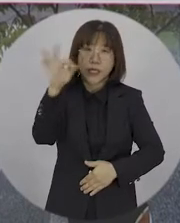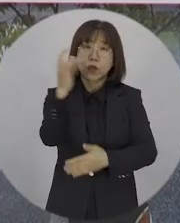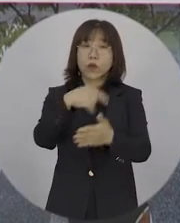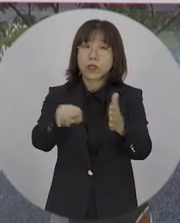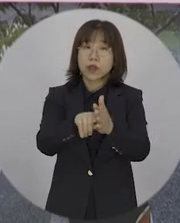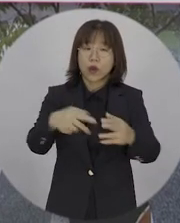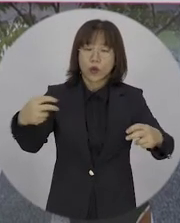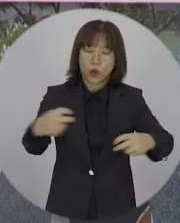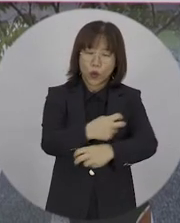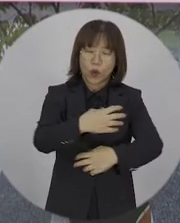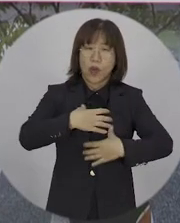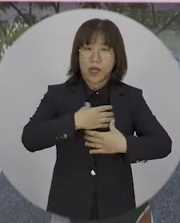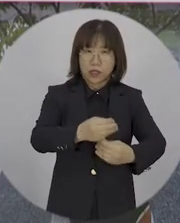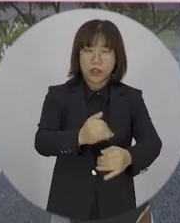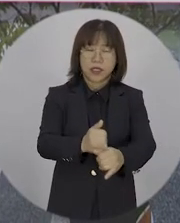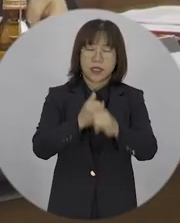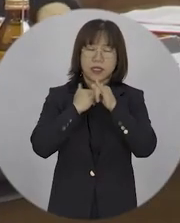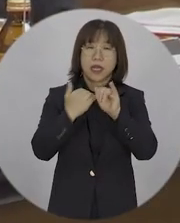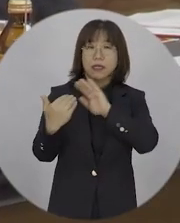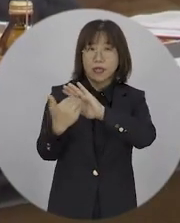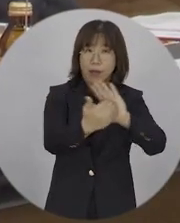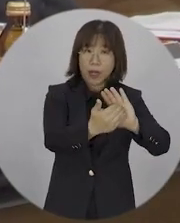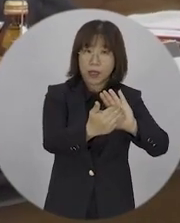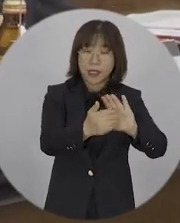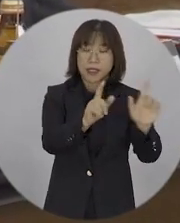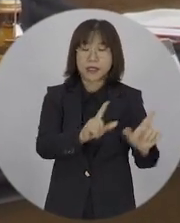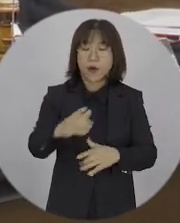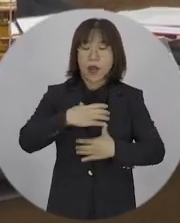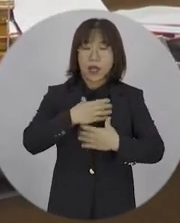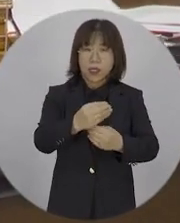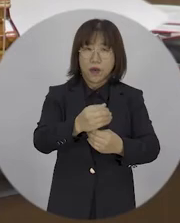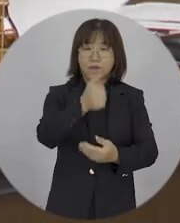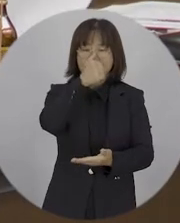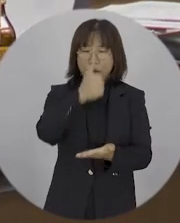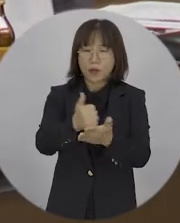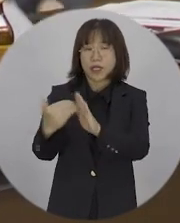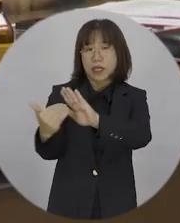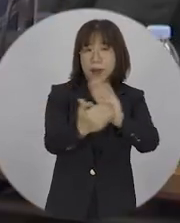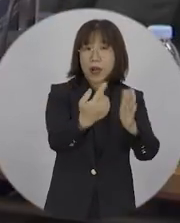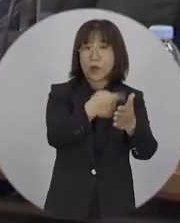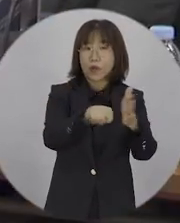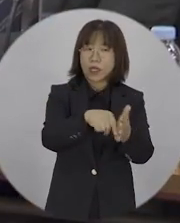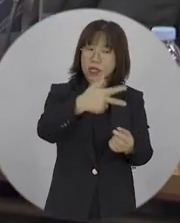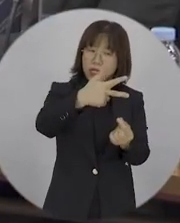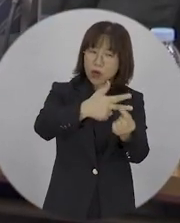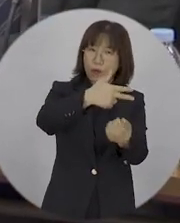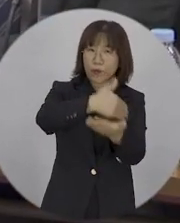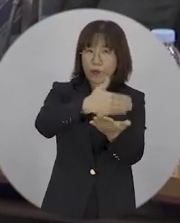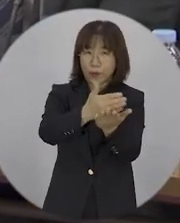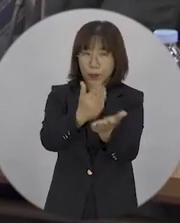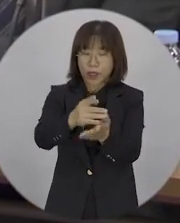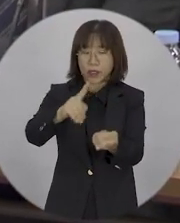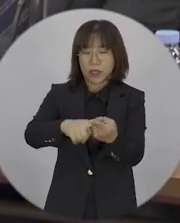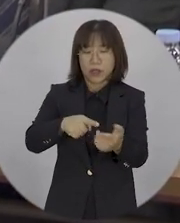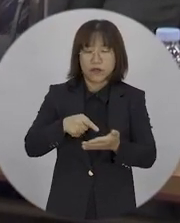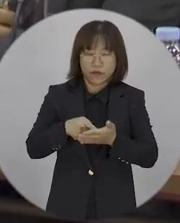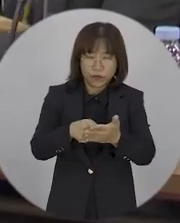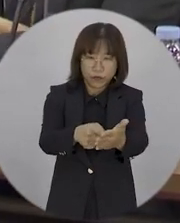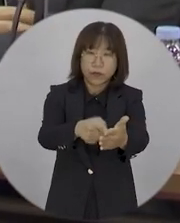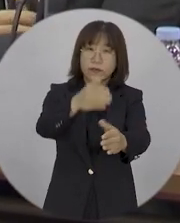자살 예방 생활 안전 범죄예방 등 7개 분야별 안전 증진 방안을 마련 을 추진하고